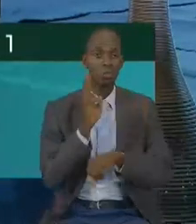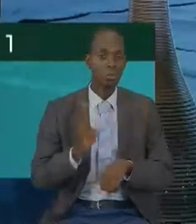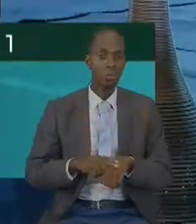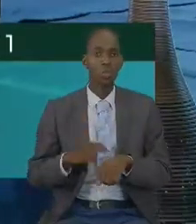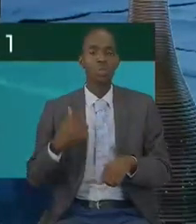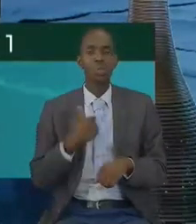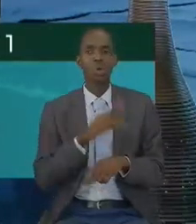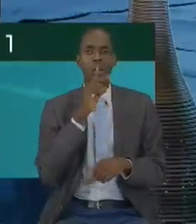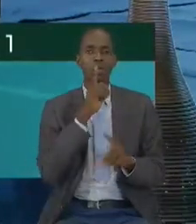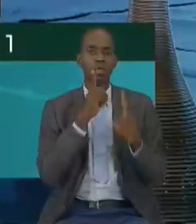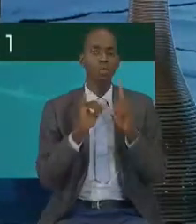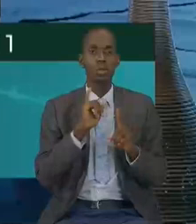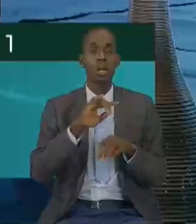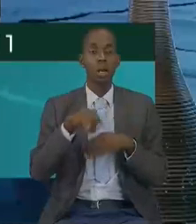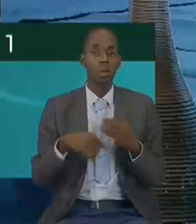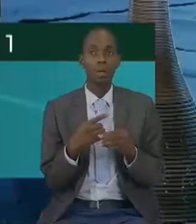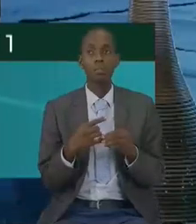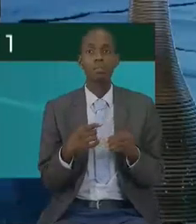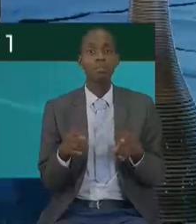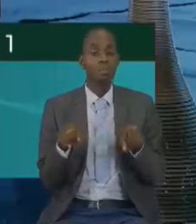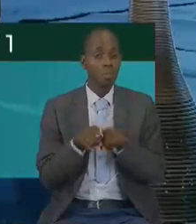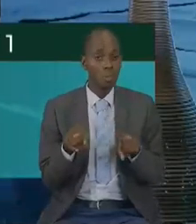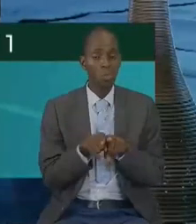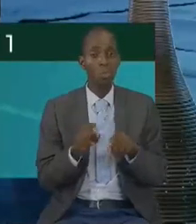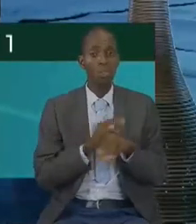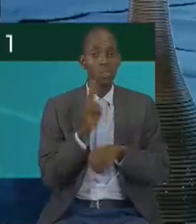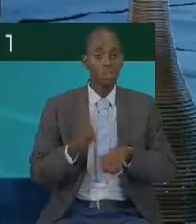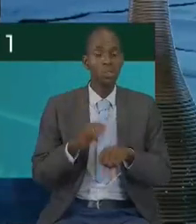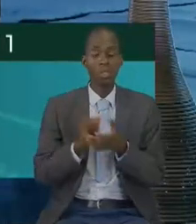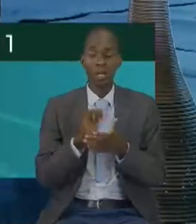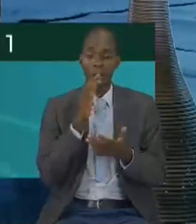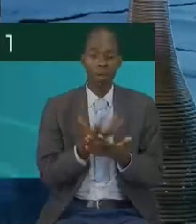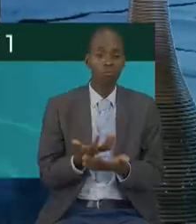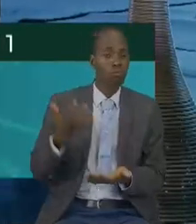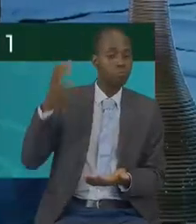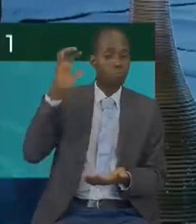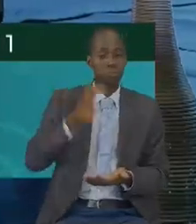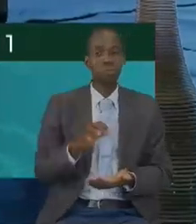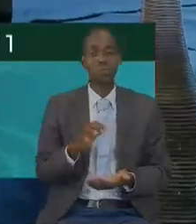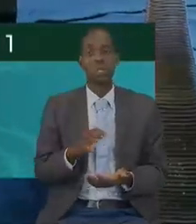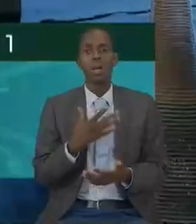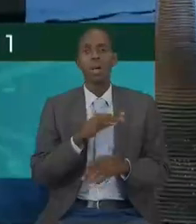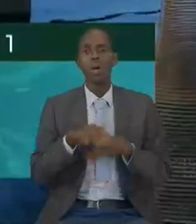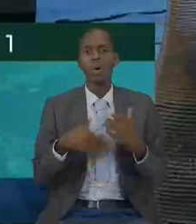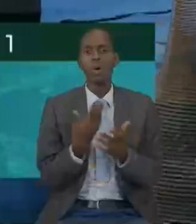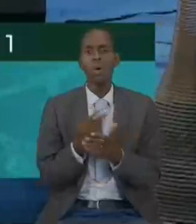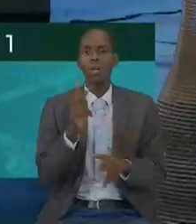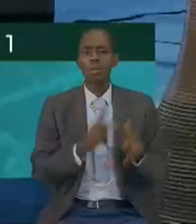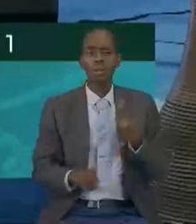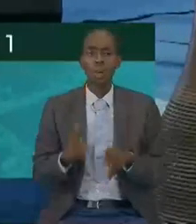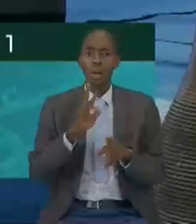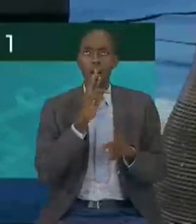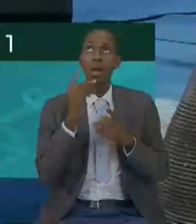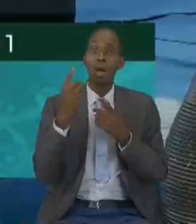lettrées, nous parlons des nations qui sont riches. Et tous